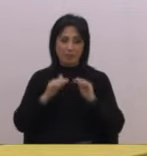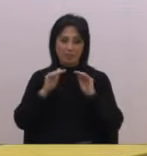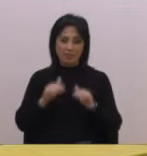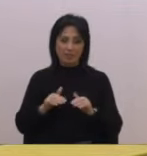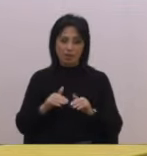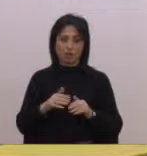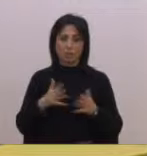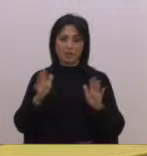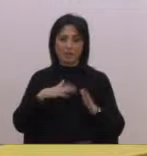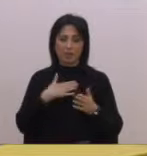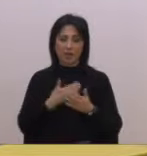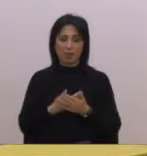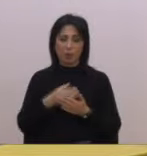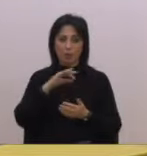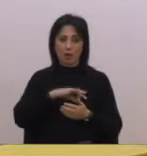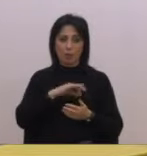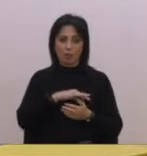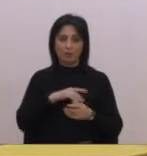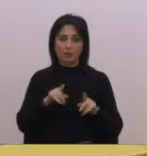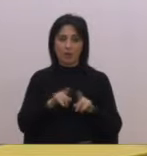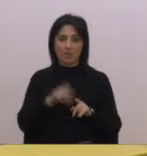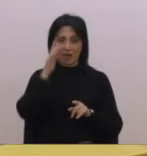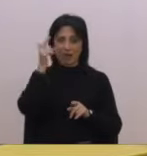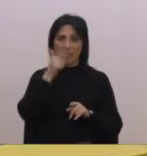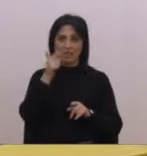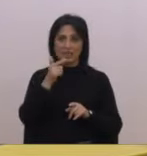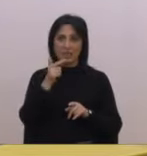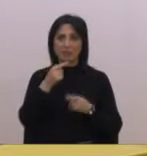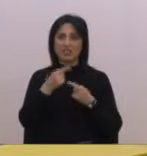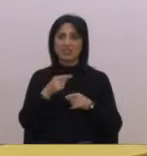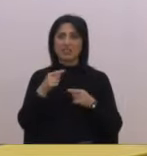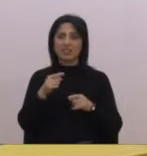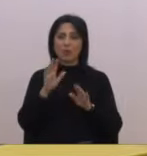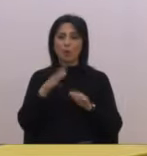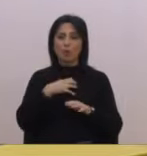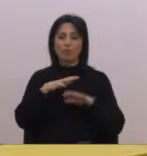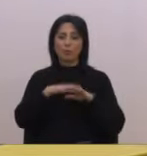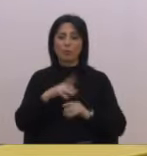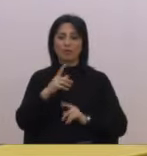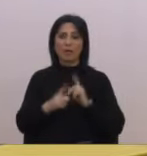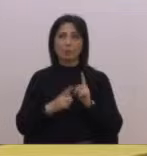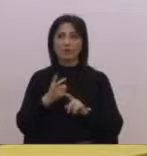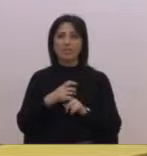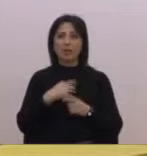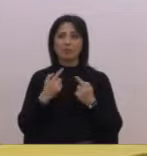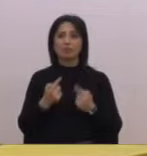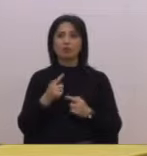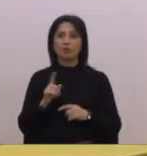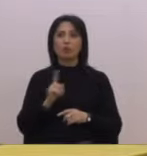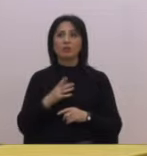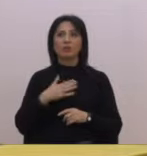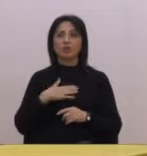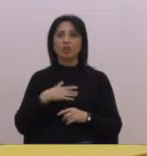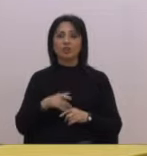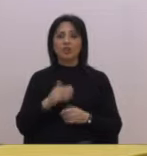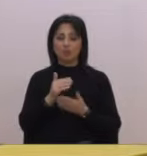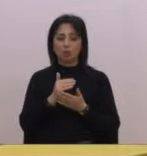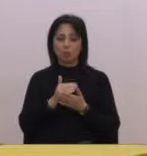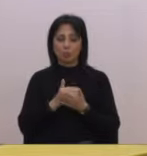ხელმისაწვდომობა, მეტად აქტიურად გამოყენება, ასევე განათლების სხვა უფრო ფუნდამენტური რეფორმები არის ძალიან მნიშვნელოვანი, რომ ჩვენ ეს